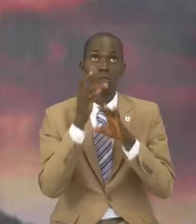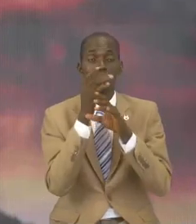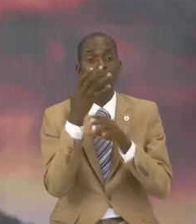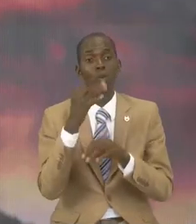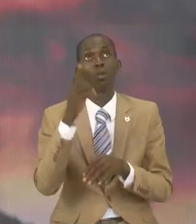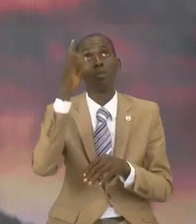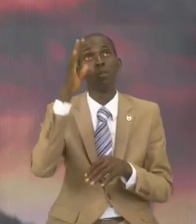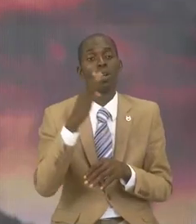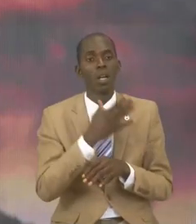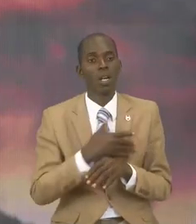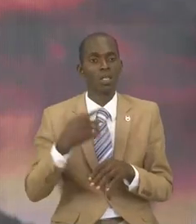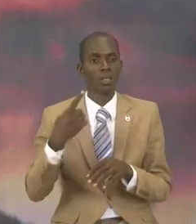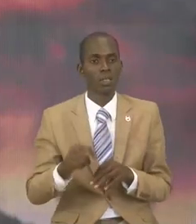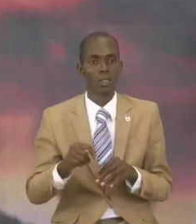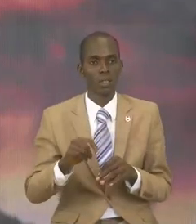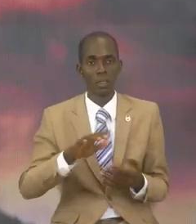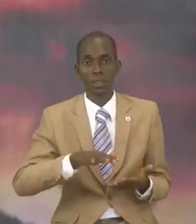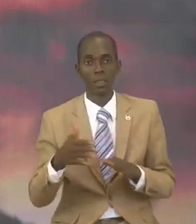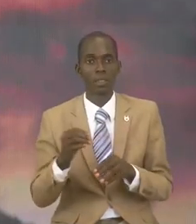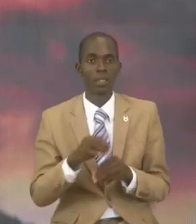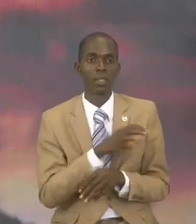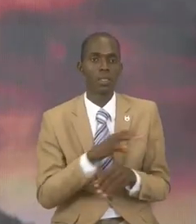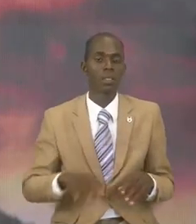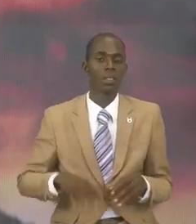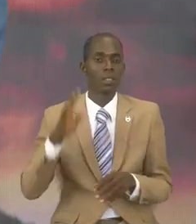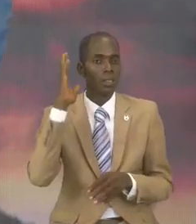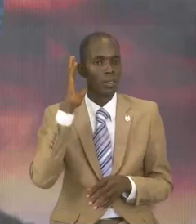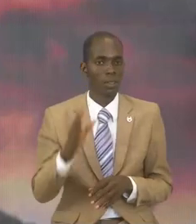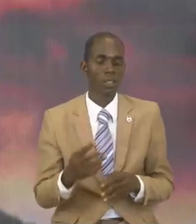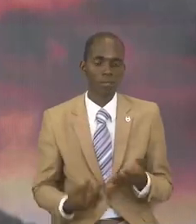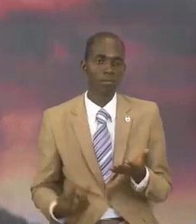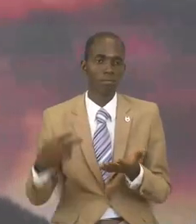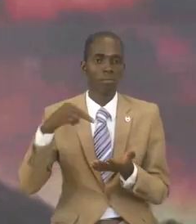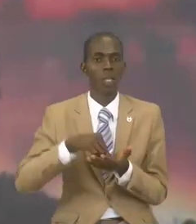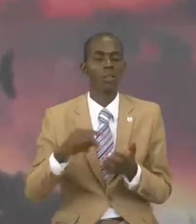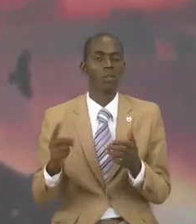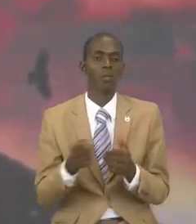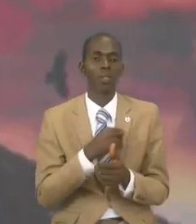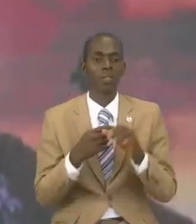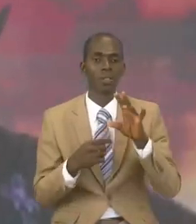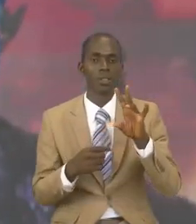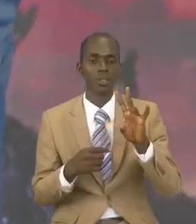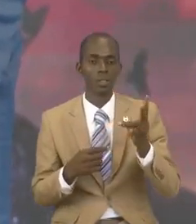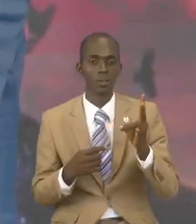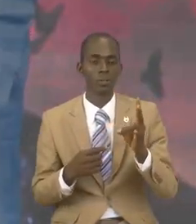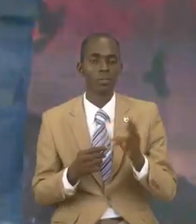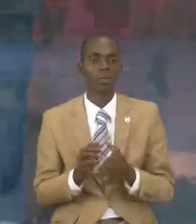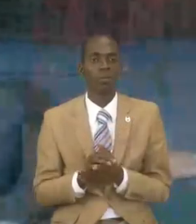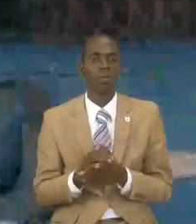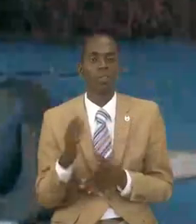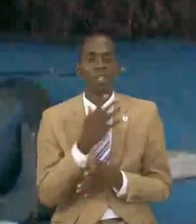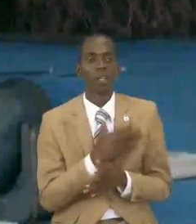descendra du ciel. Il est mort en Christ. Ressusciteront premièrement, verset 17,